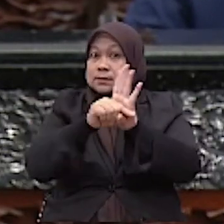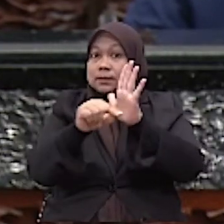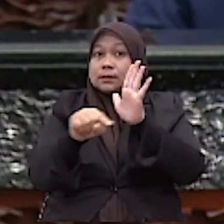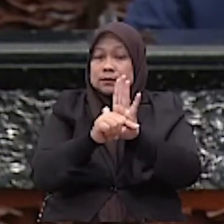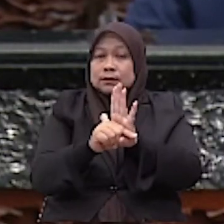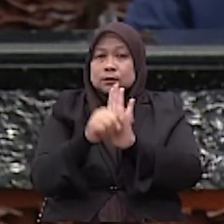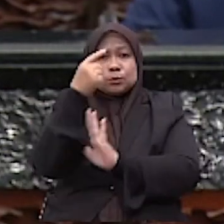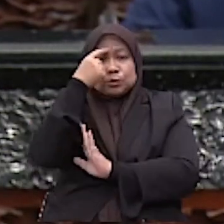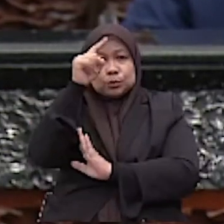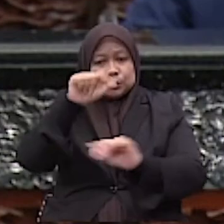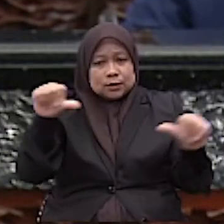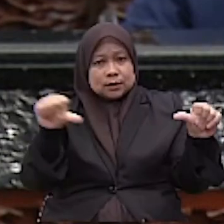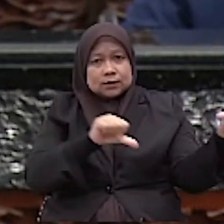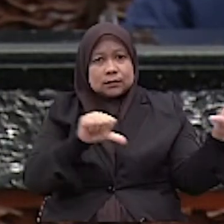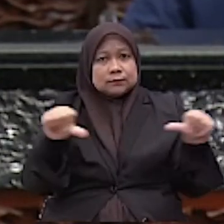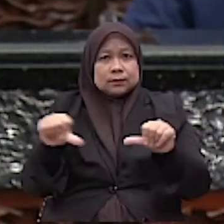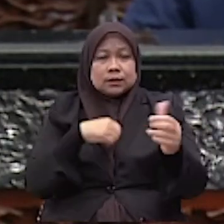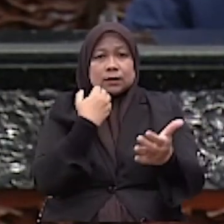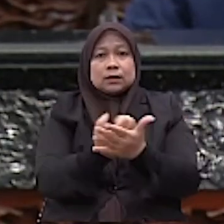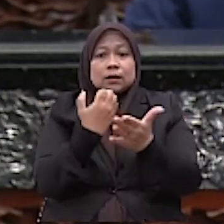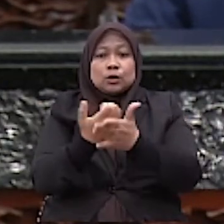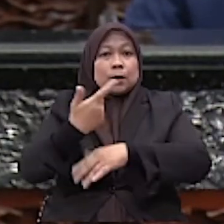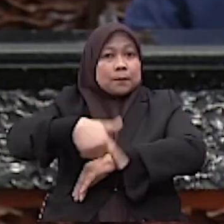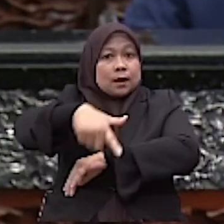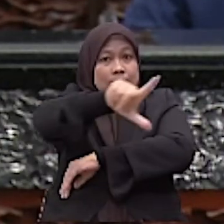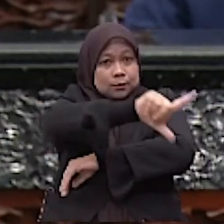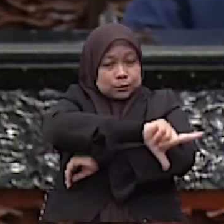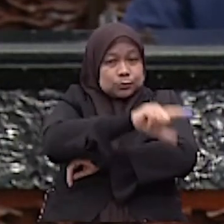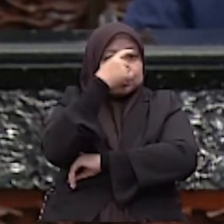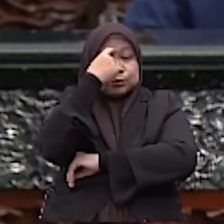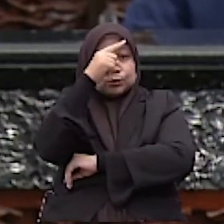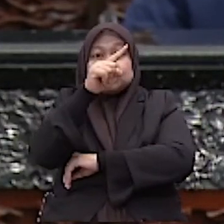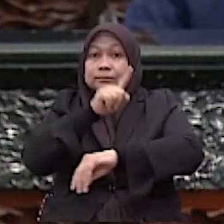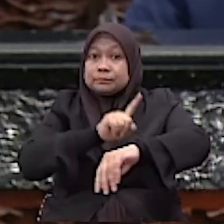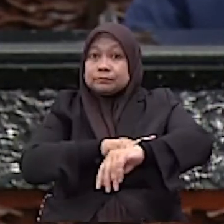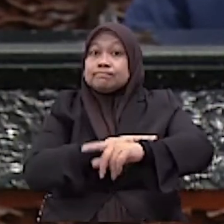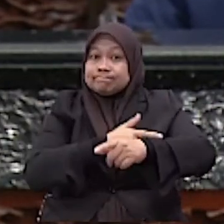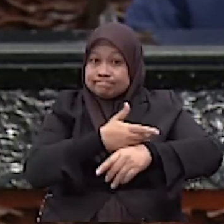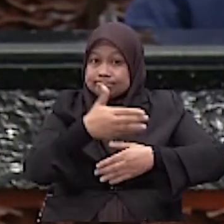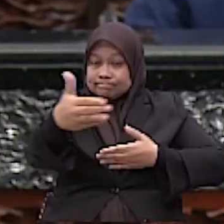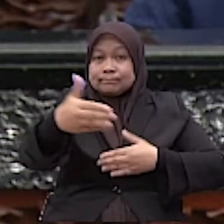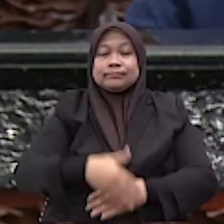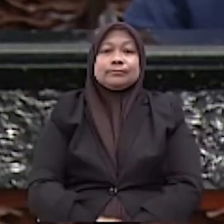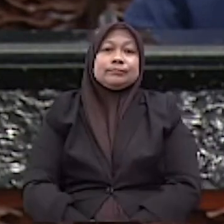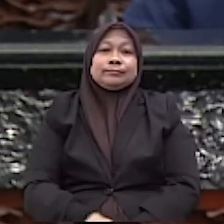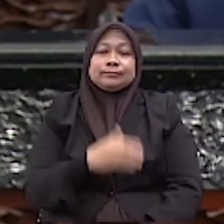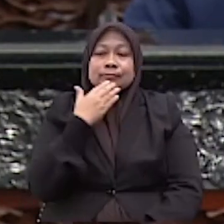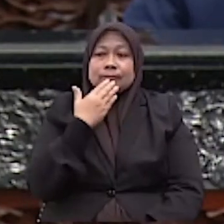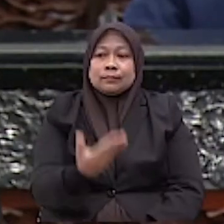terhadap activity ekonomi maritim dalam jangka Masa panjang